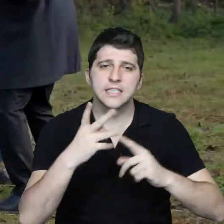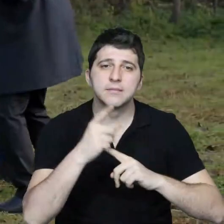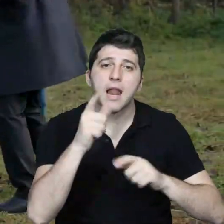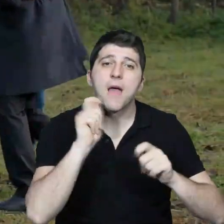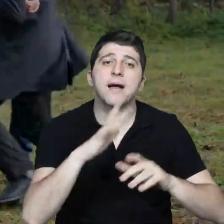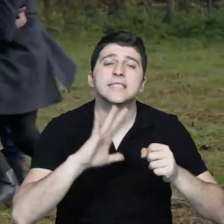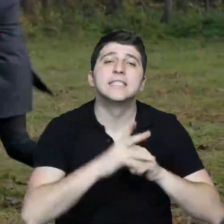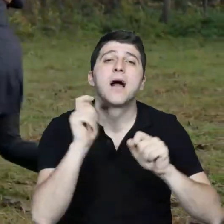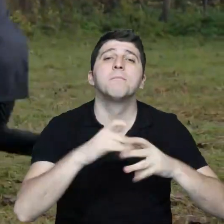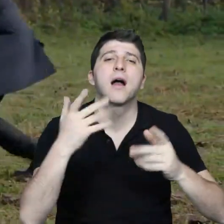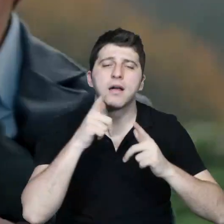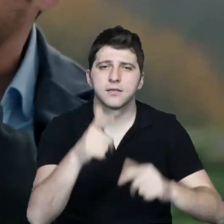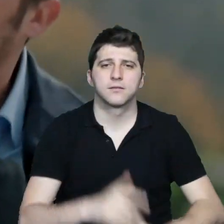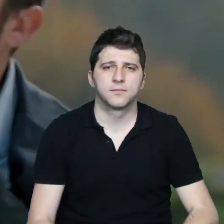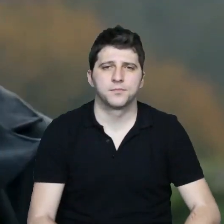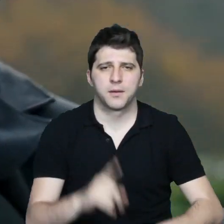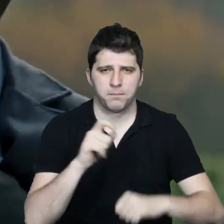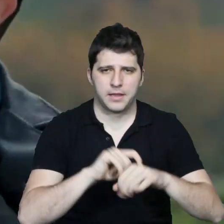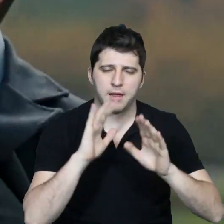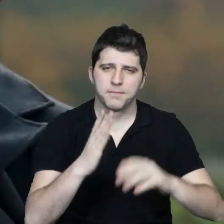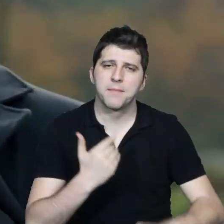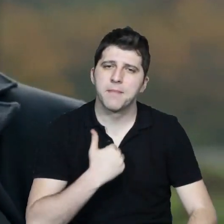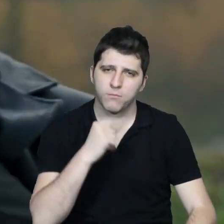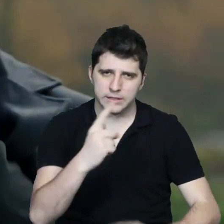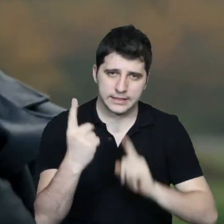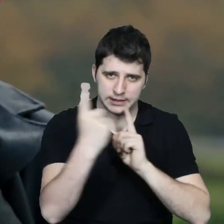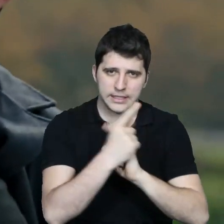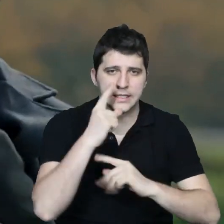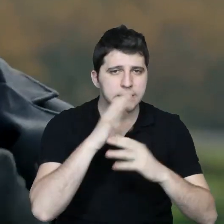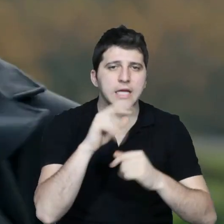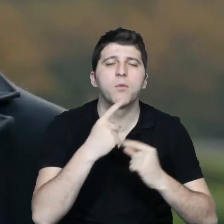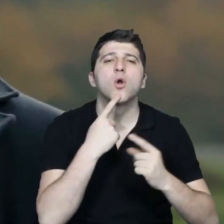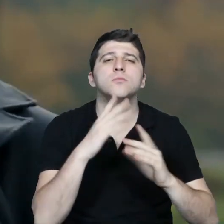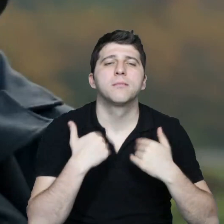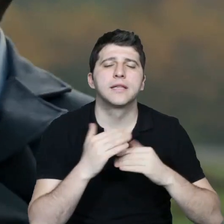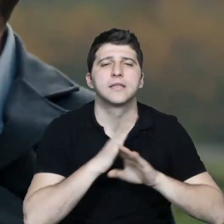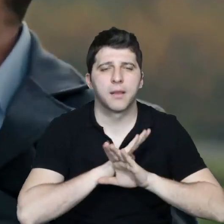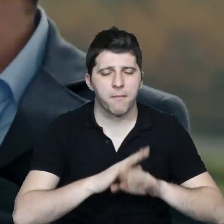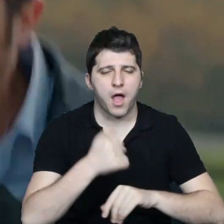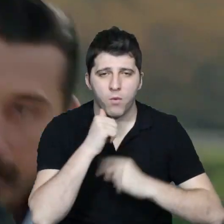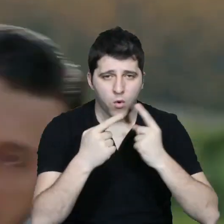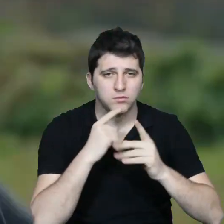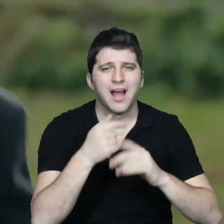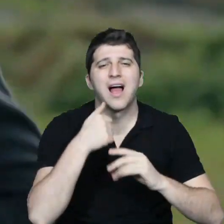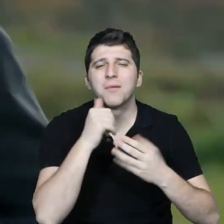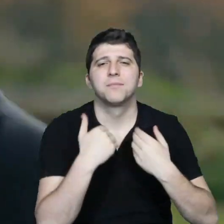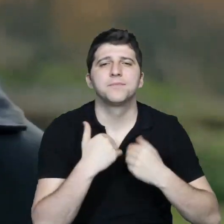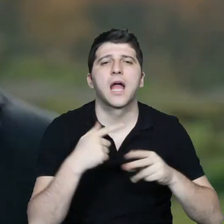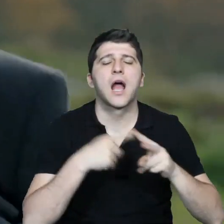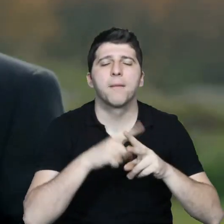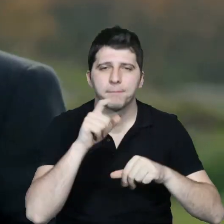İsmail'le. Bir dakika. Oğlum ben bunu karşıma alıp insan gibi konuşmadım mı? Tamam abi, konuştun. Abi benim... Bir dakika